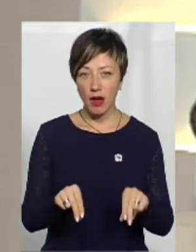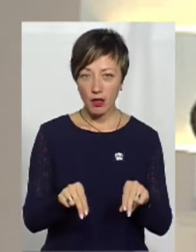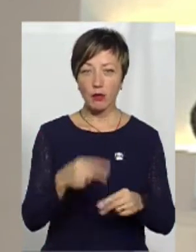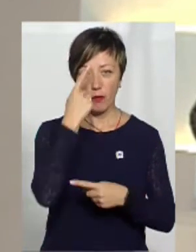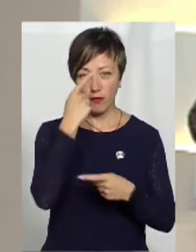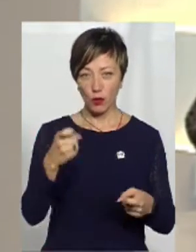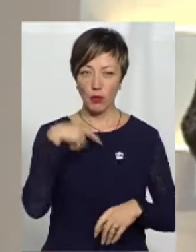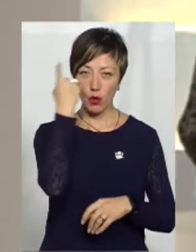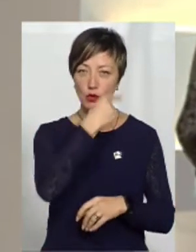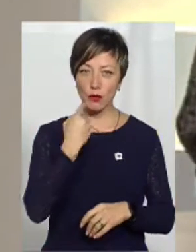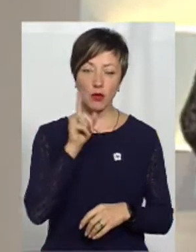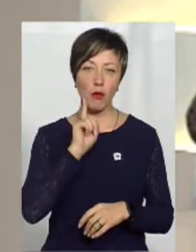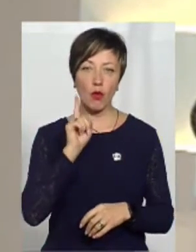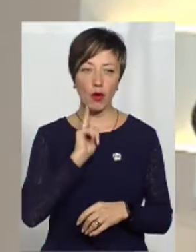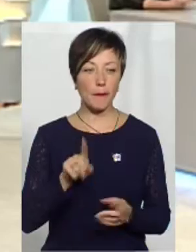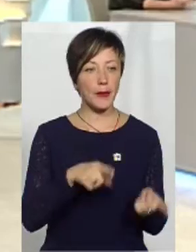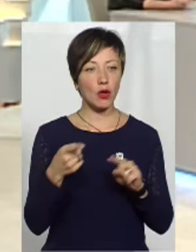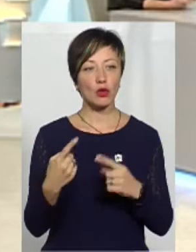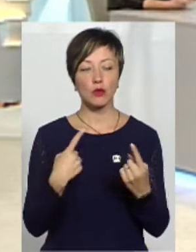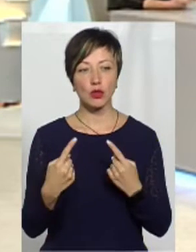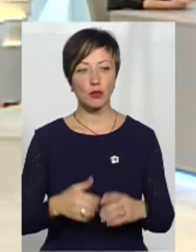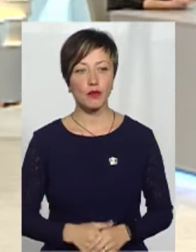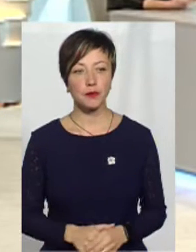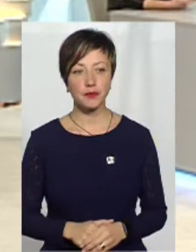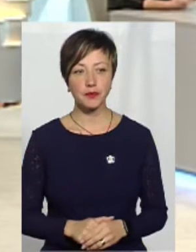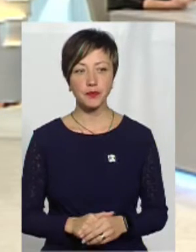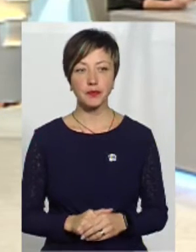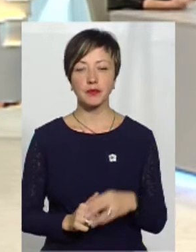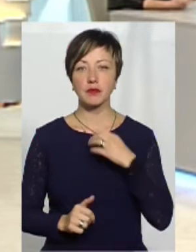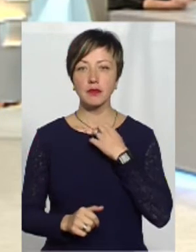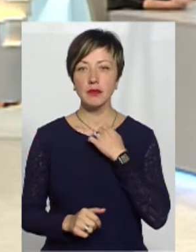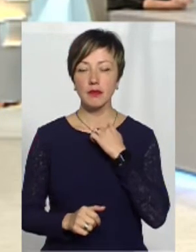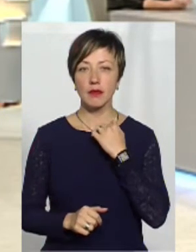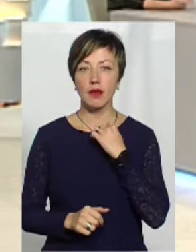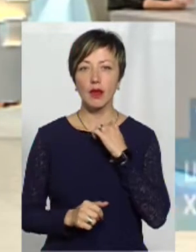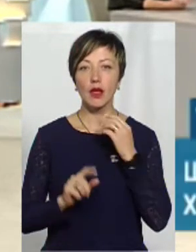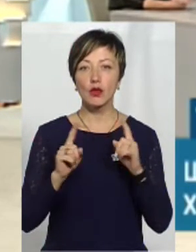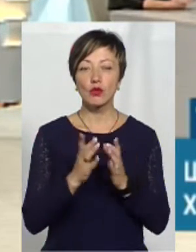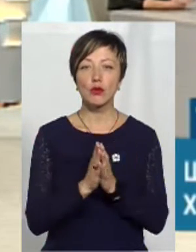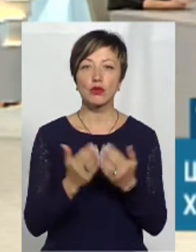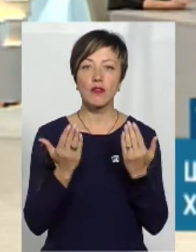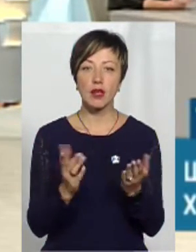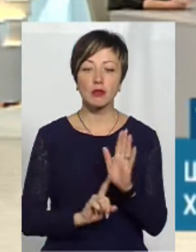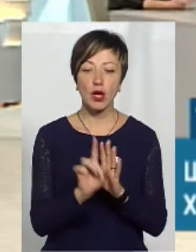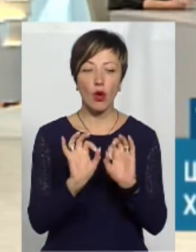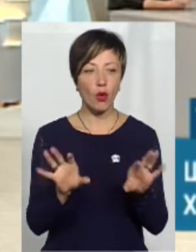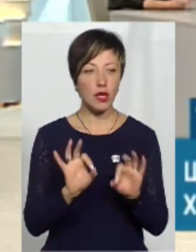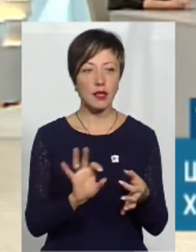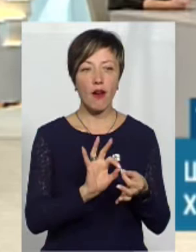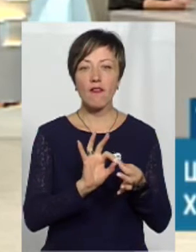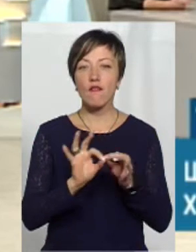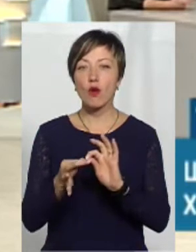Володимир повідомить особисто, поки переходимо до розмови. Пані Ольго, дуже прошу вас от на початку окреслити. От